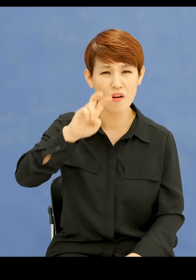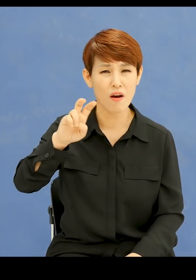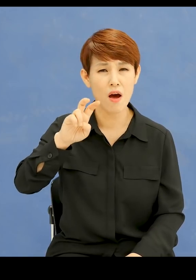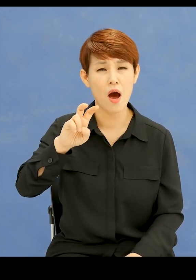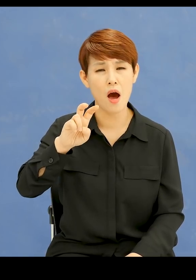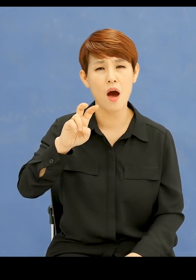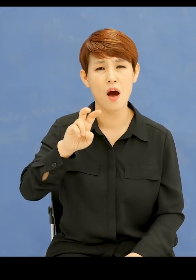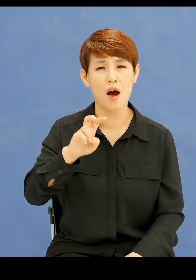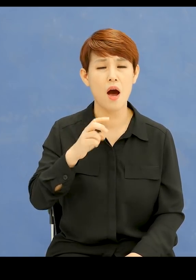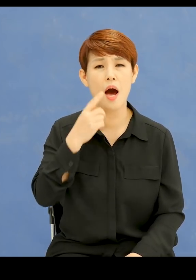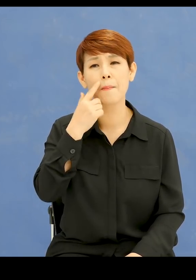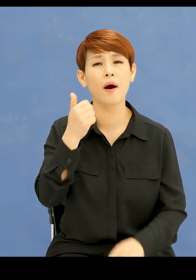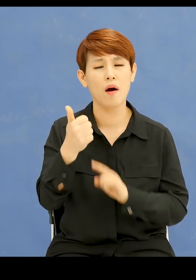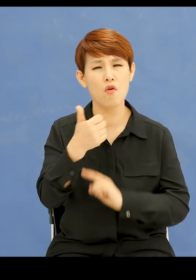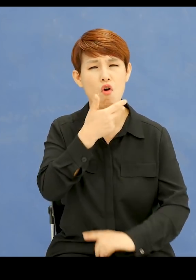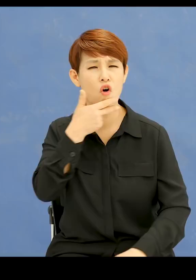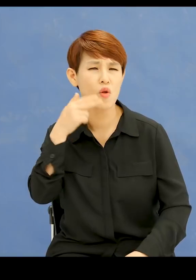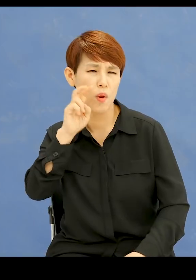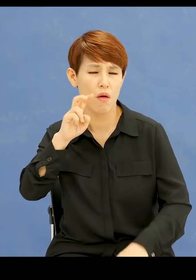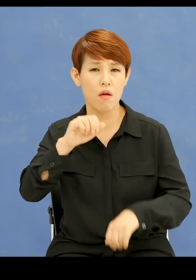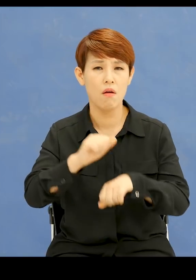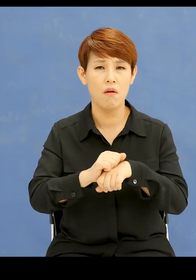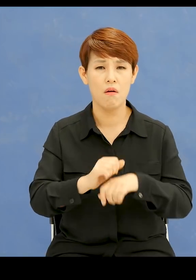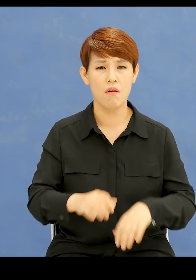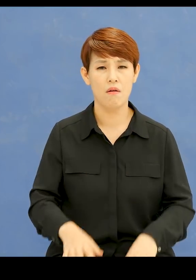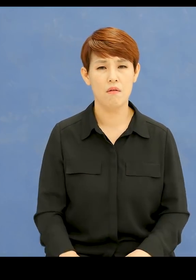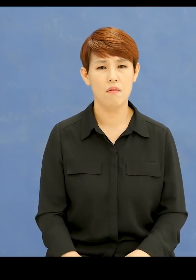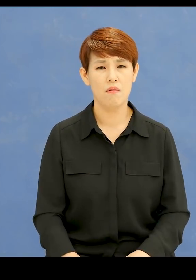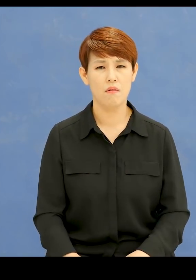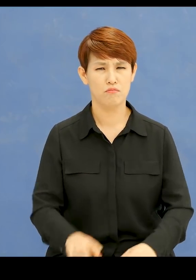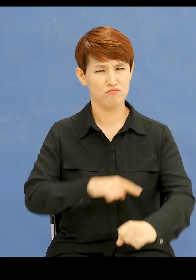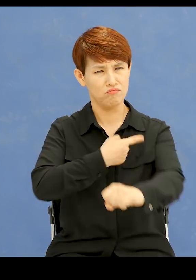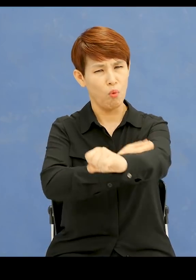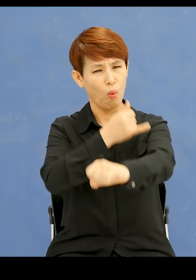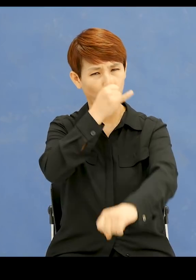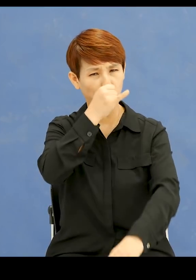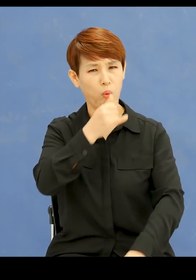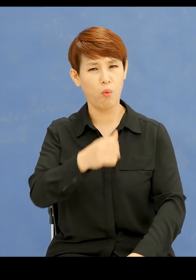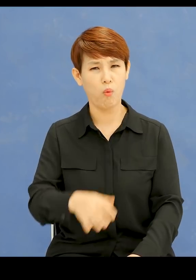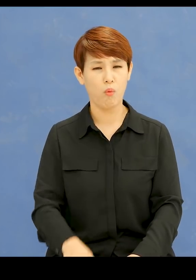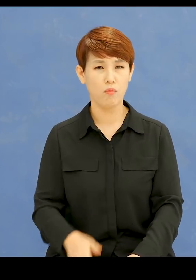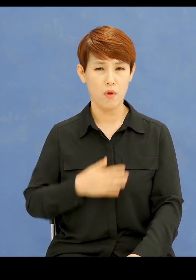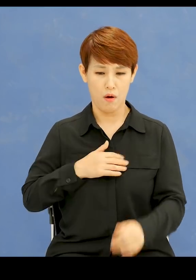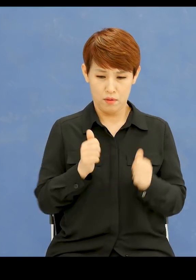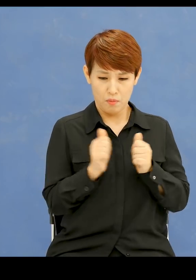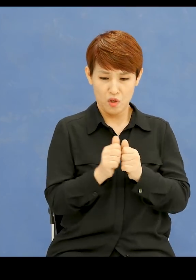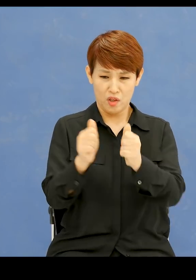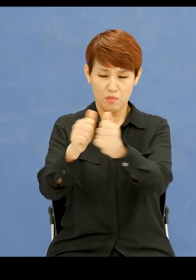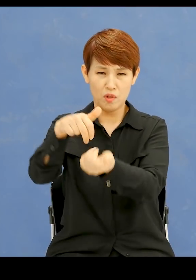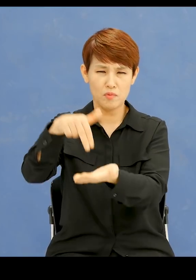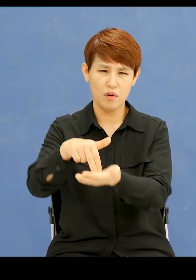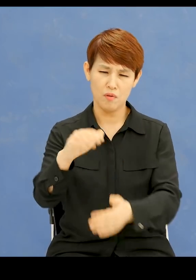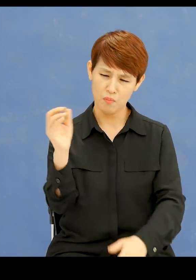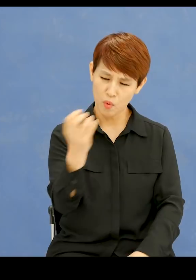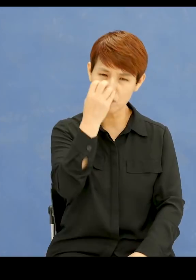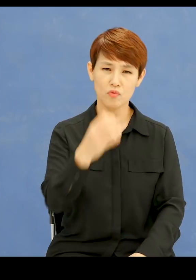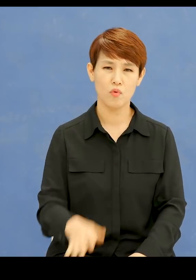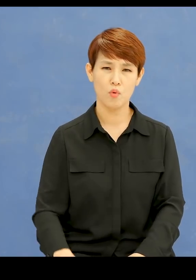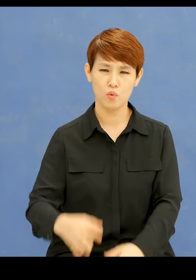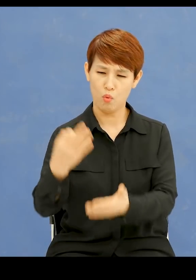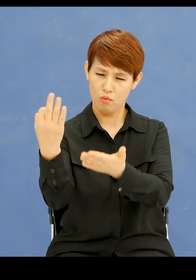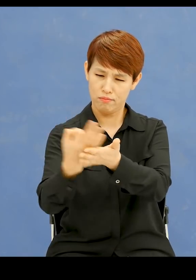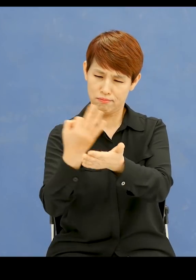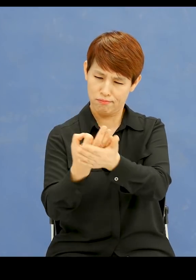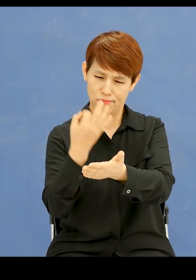부르셨던 아버지시 정말 능력 있고 어떻게 보면 정말 남자로 봤을 때도 너무 멋있고 돈도